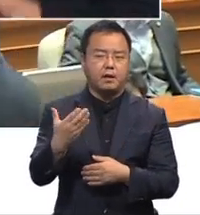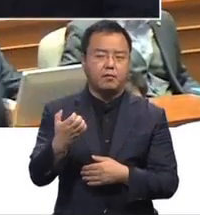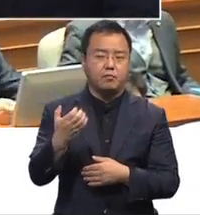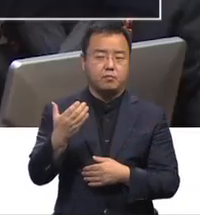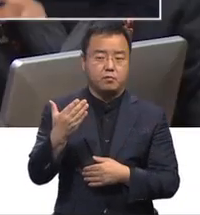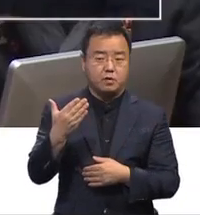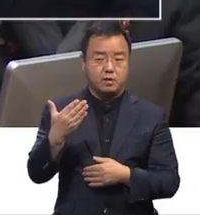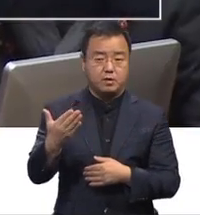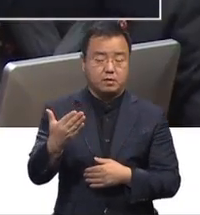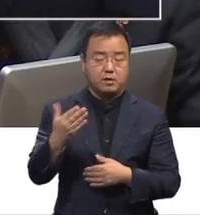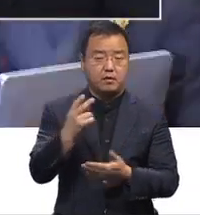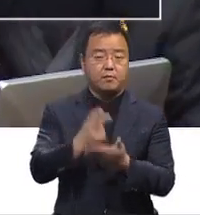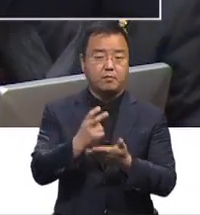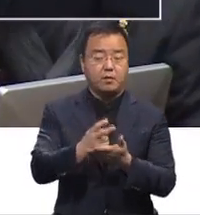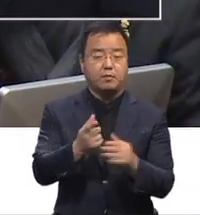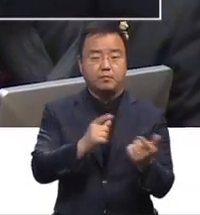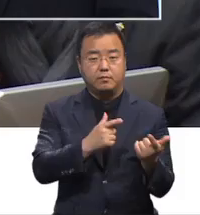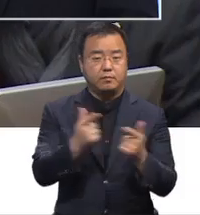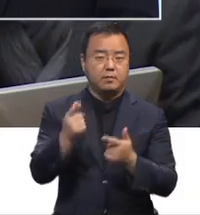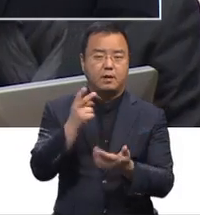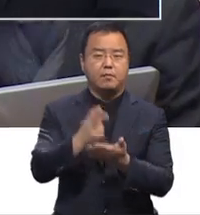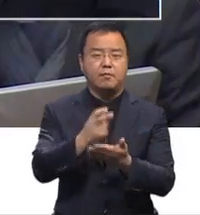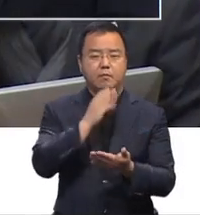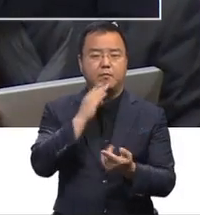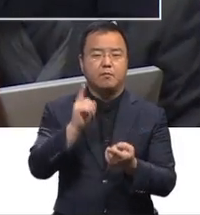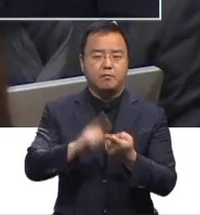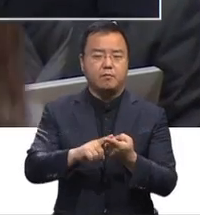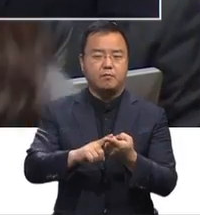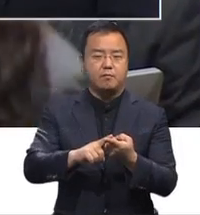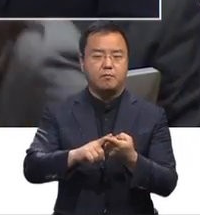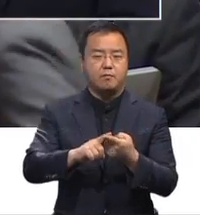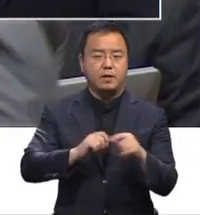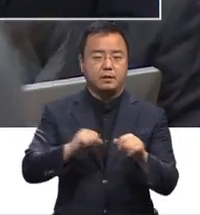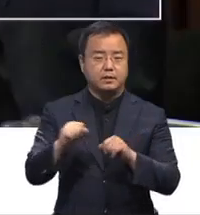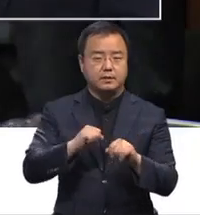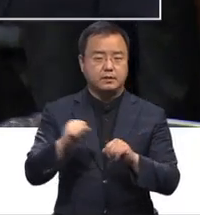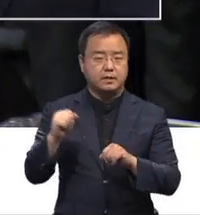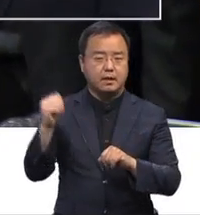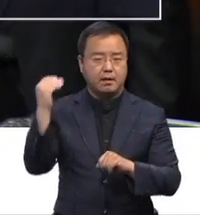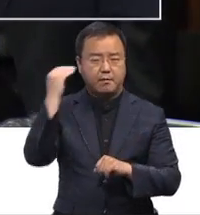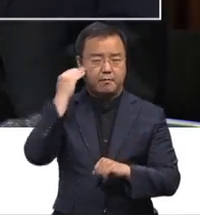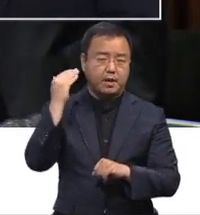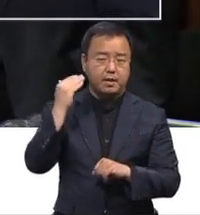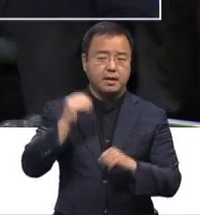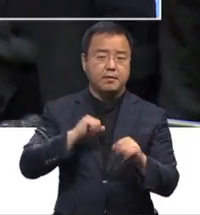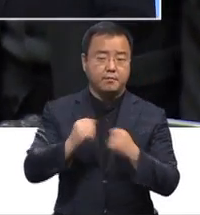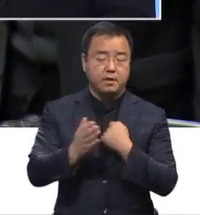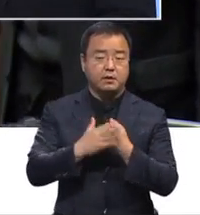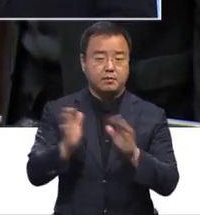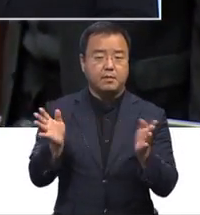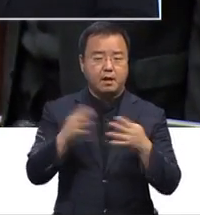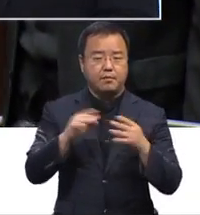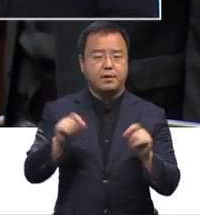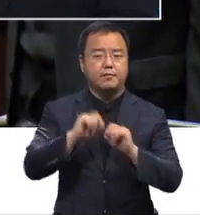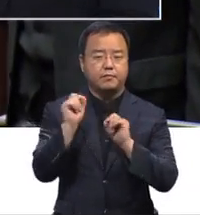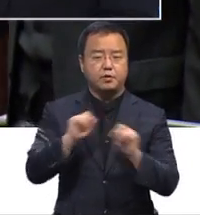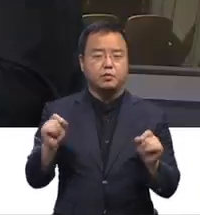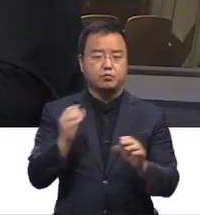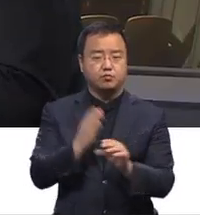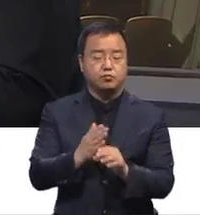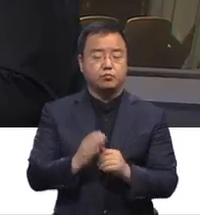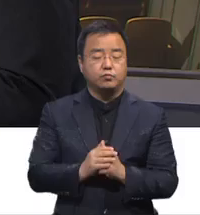인 의사진행 방에 이걸 신청하면서 오늘까지 합의가 미뤄지고 있는 상황입니다 근데 자의 유치원 3 뻐 파면